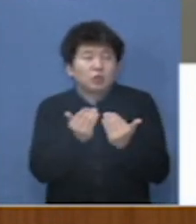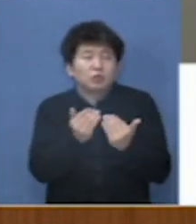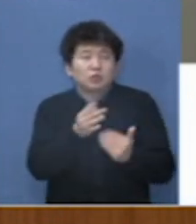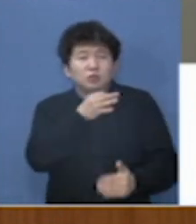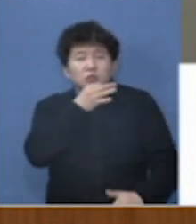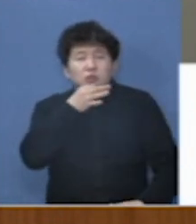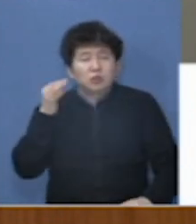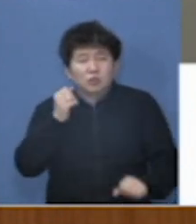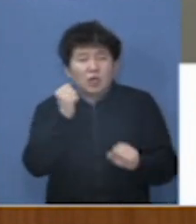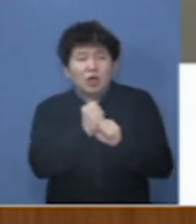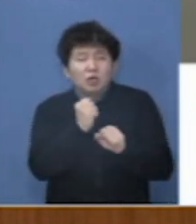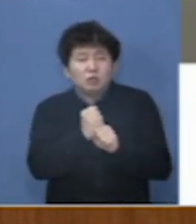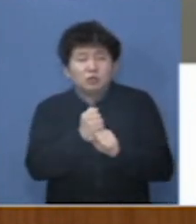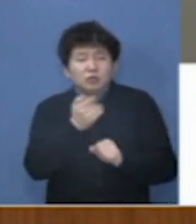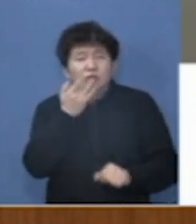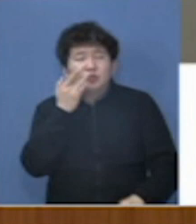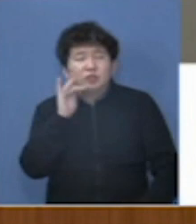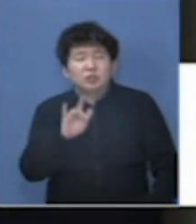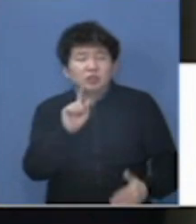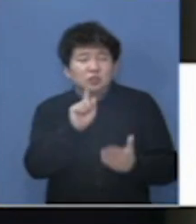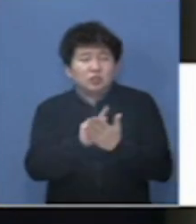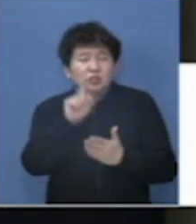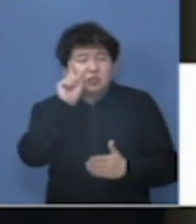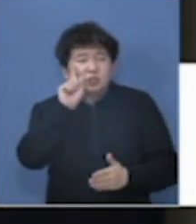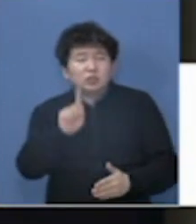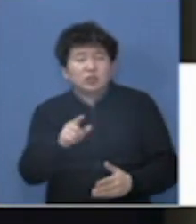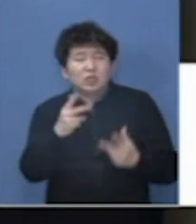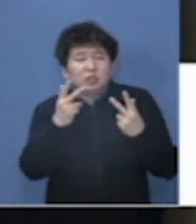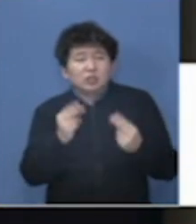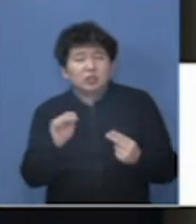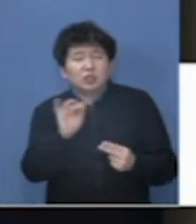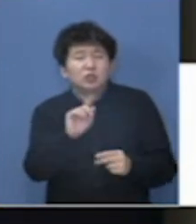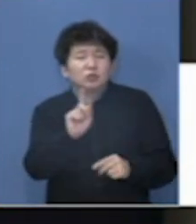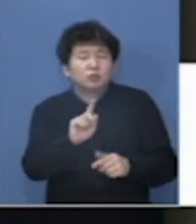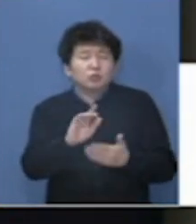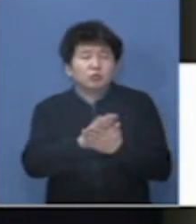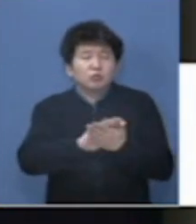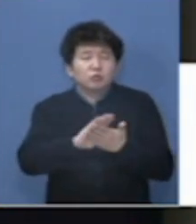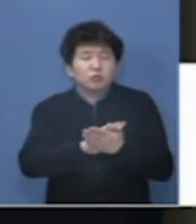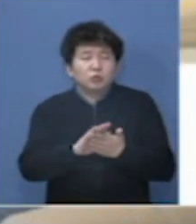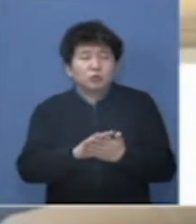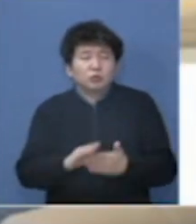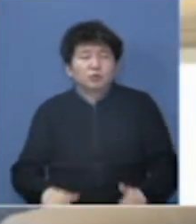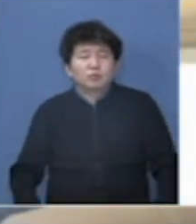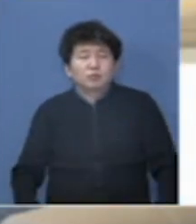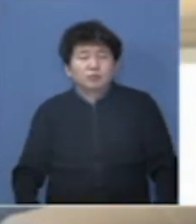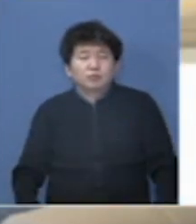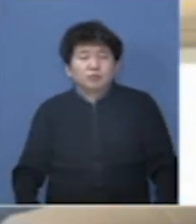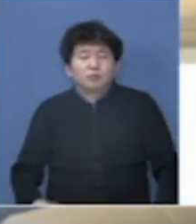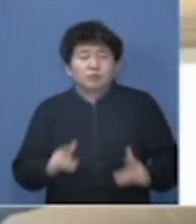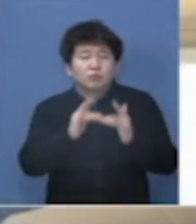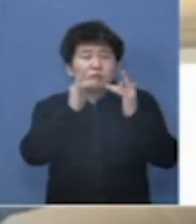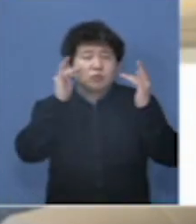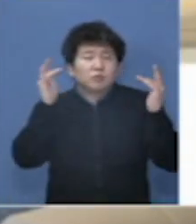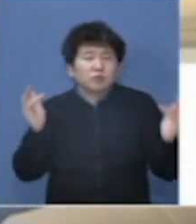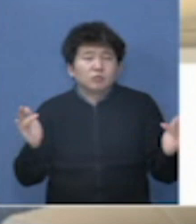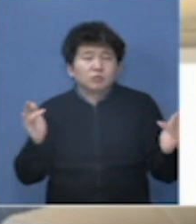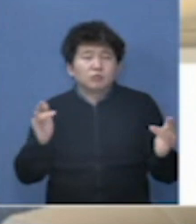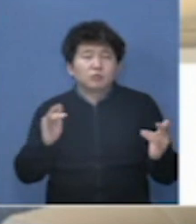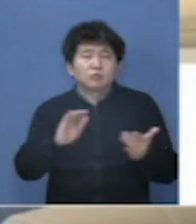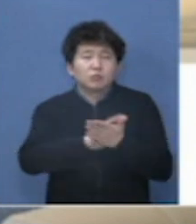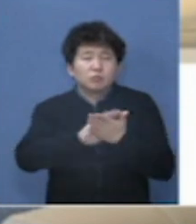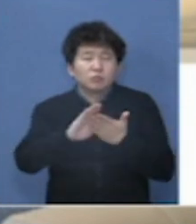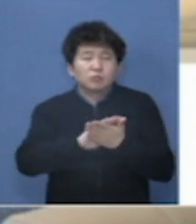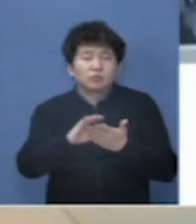үшін үнемі ақпарат алу өте маңызды. Мәселен, Алтай ауданы Соловьев ауылында көпірдің ұзындығын ұлғайтып, Березовка өзенін